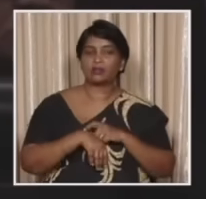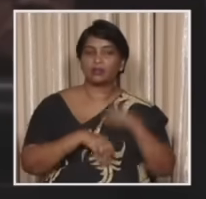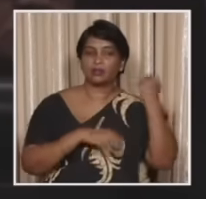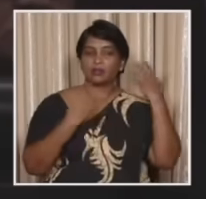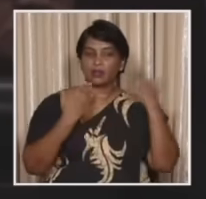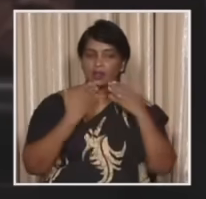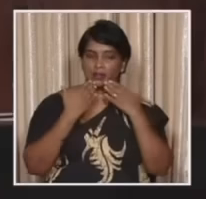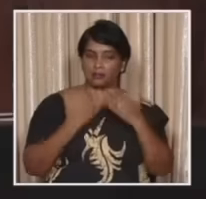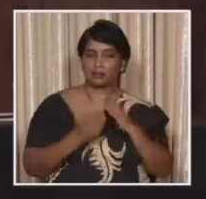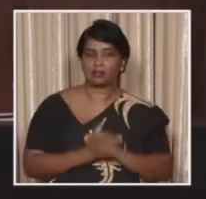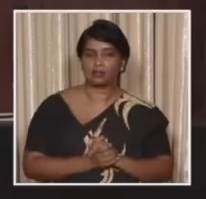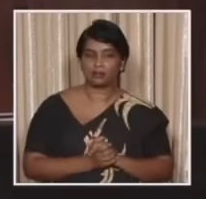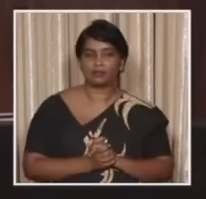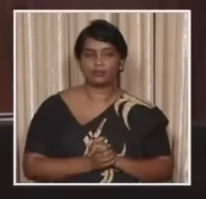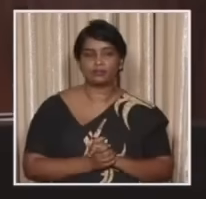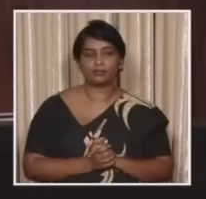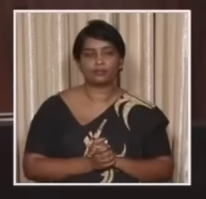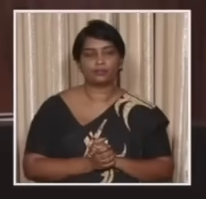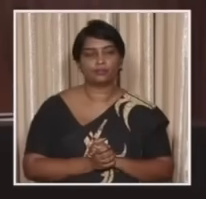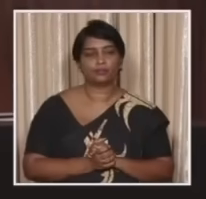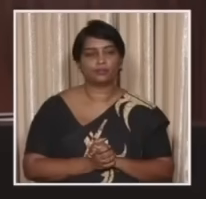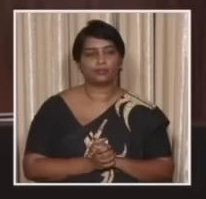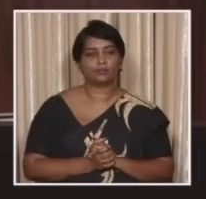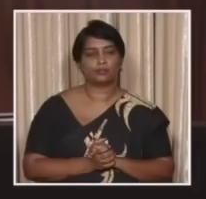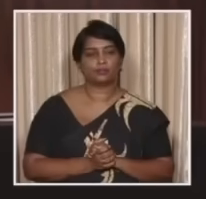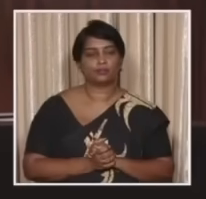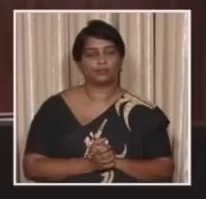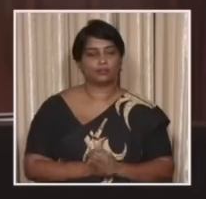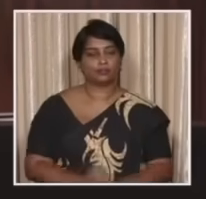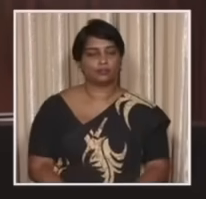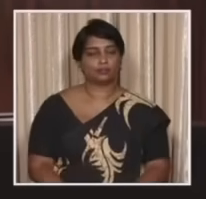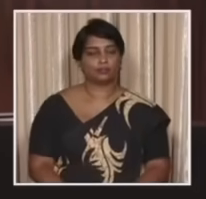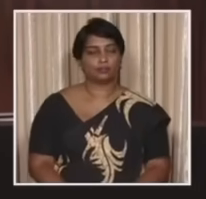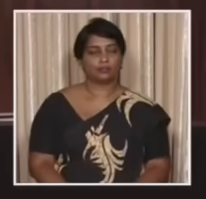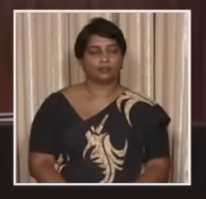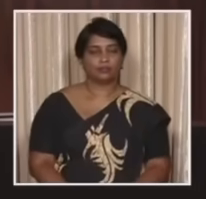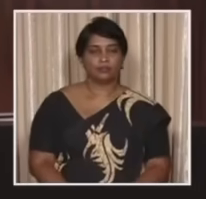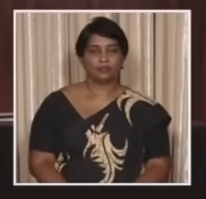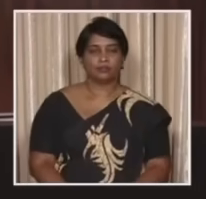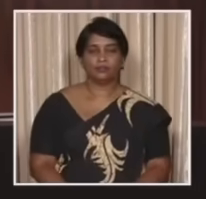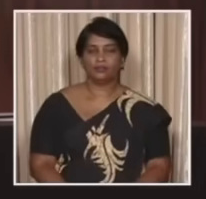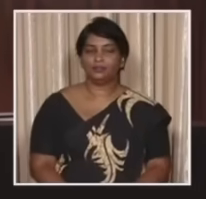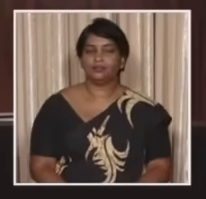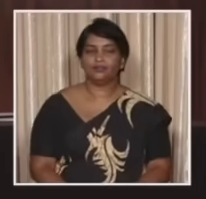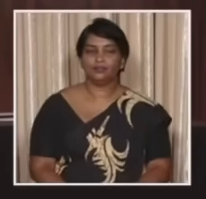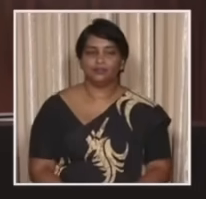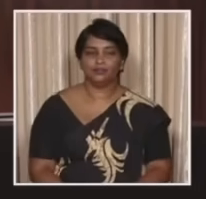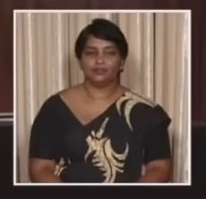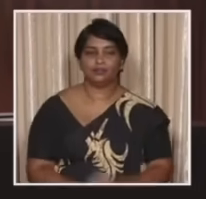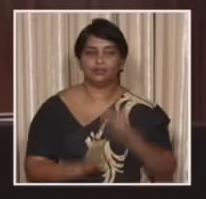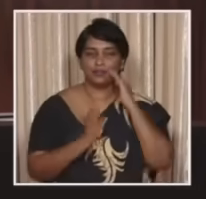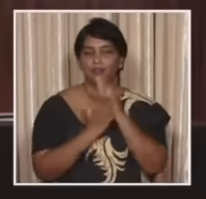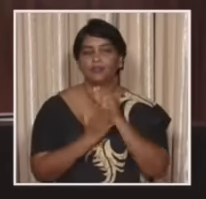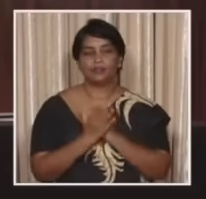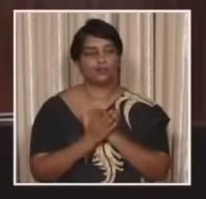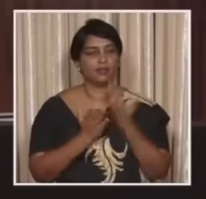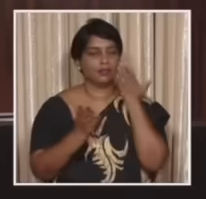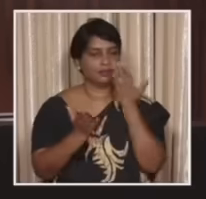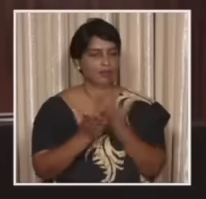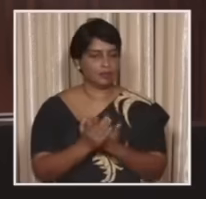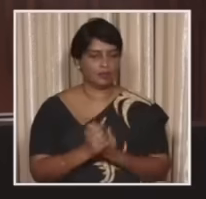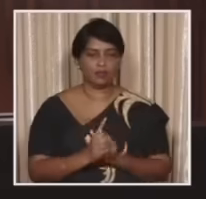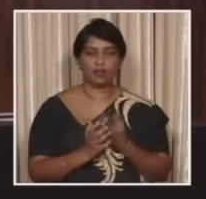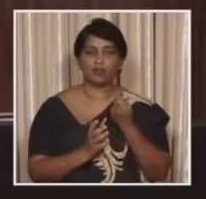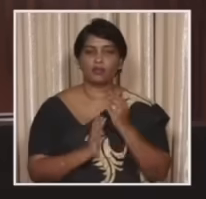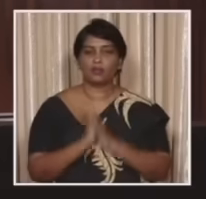මම නේනා බොහොම ස්තුතියි. ඔබතුමාට සුබ පතනවා. ප්‍රධාන වැඩ කටයුතු ආරම්භයේ පනත් කෙටුම්පත් පිළිගැන්වීම මුදල්